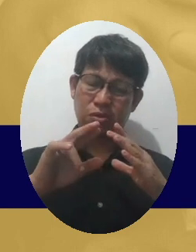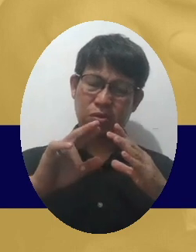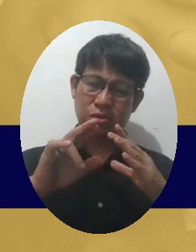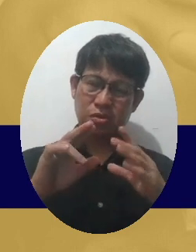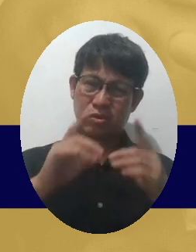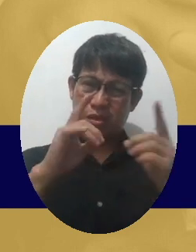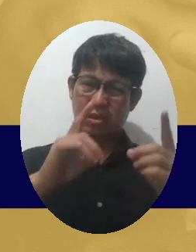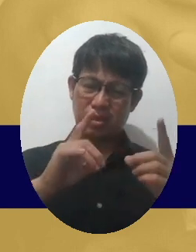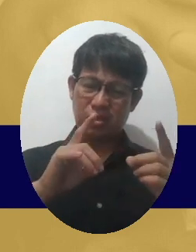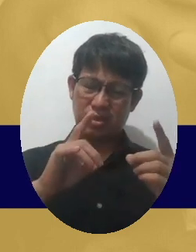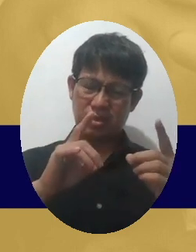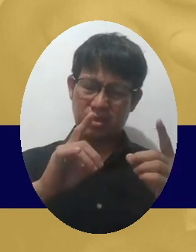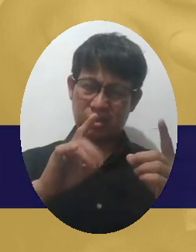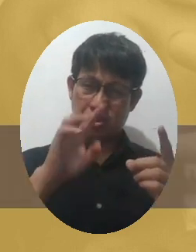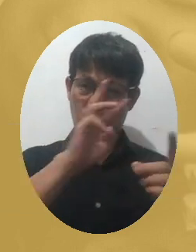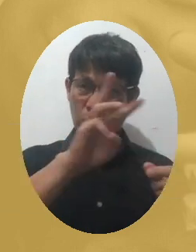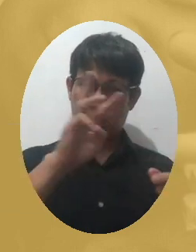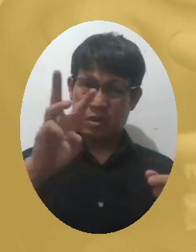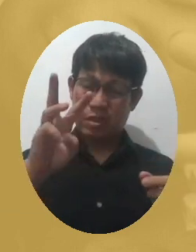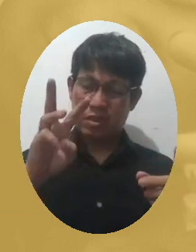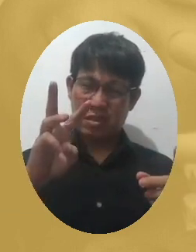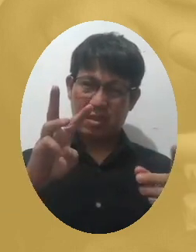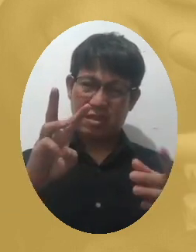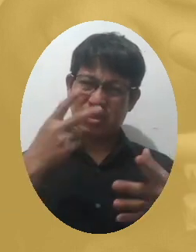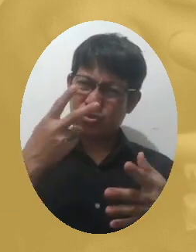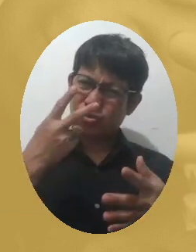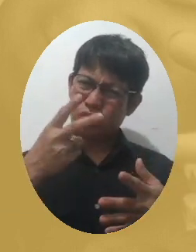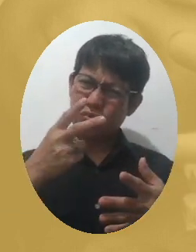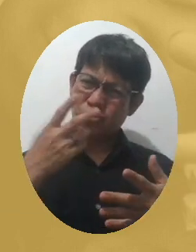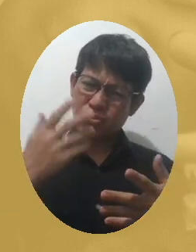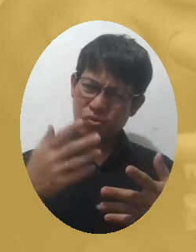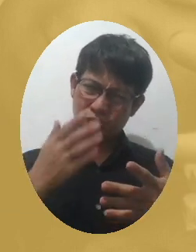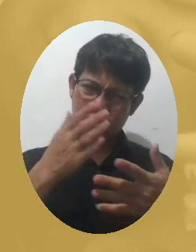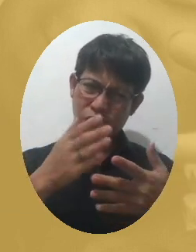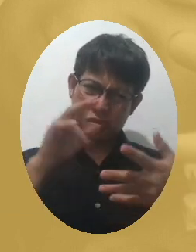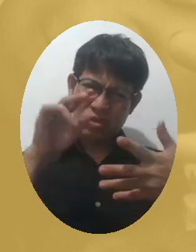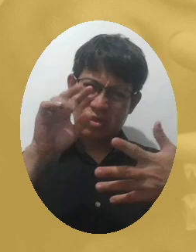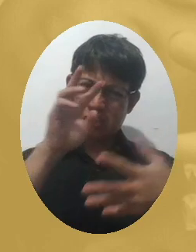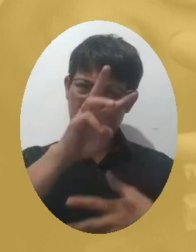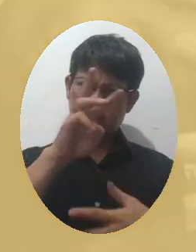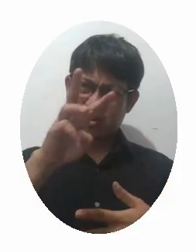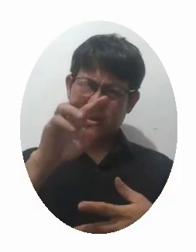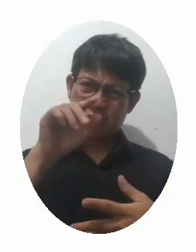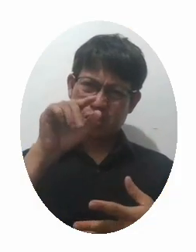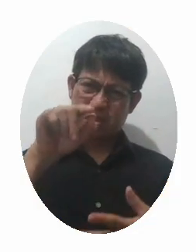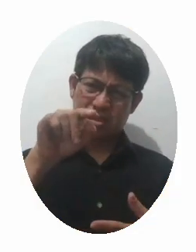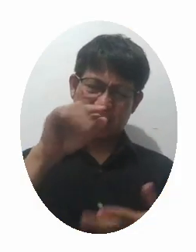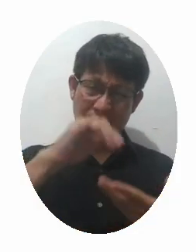GCash. Maaari din kayo mag-donate sa pamamagitan ng ating website. Sadyahin kami sa